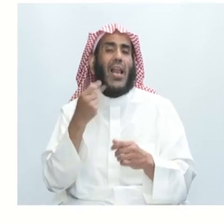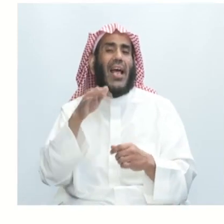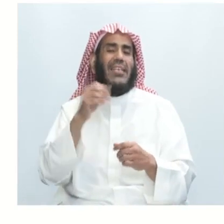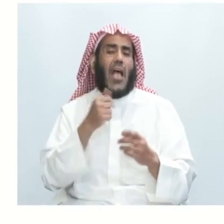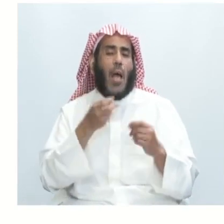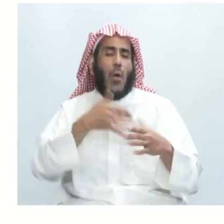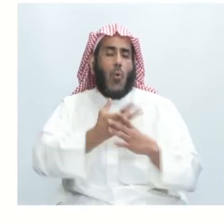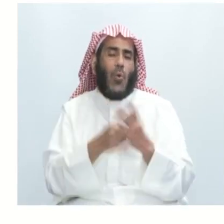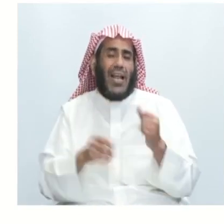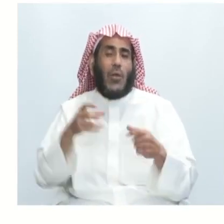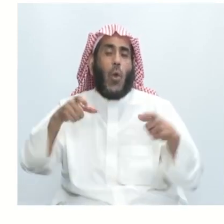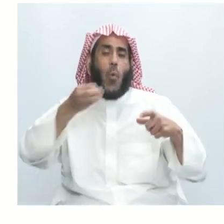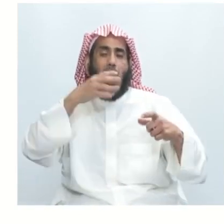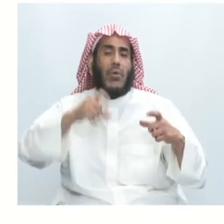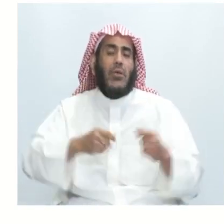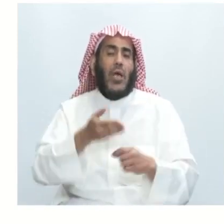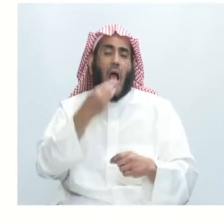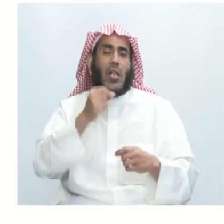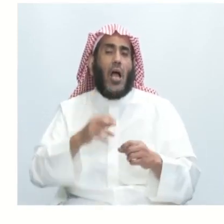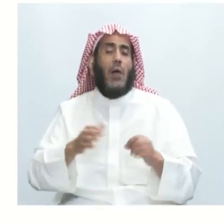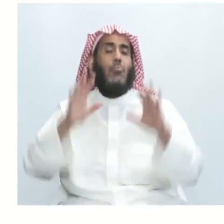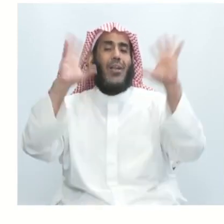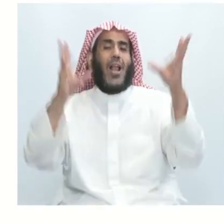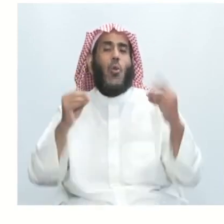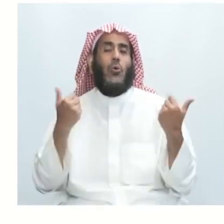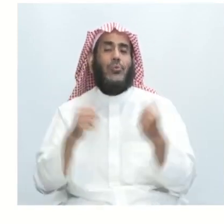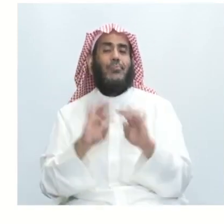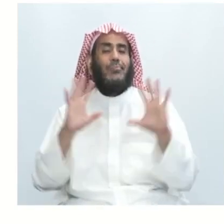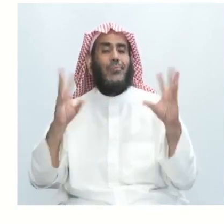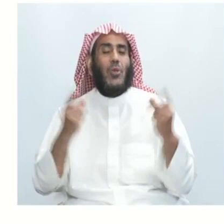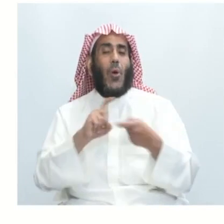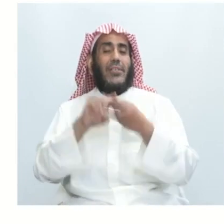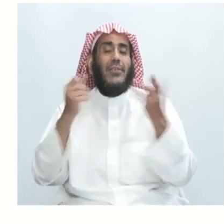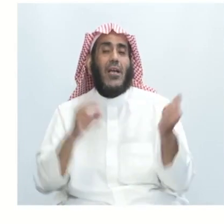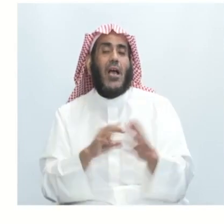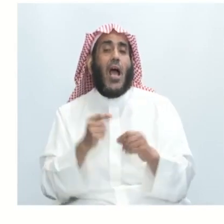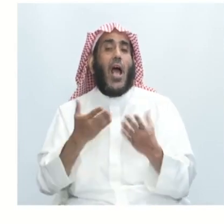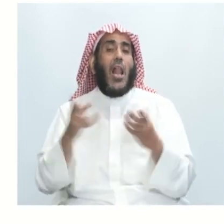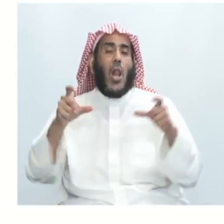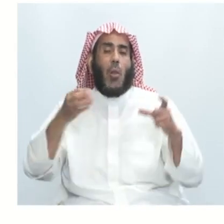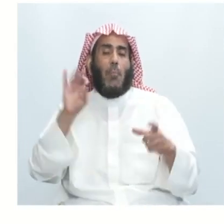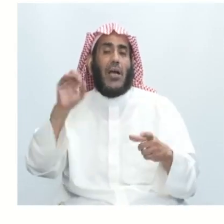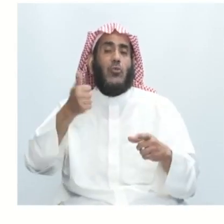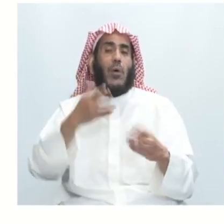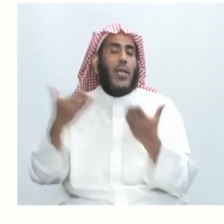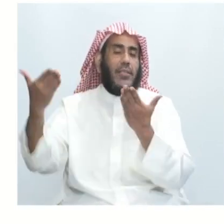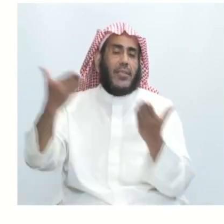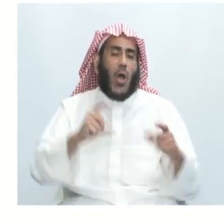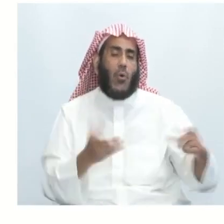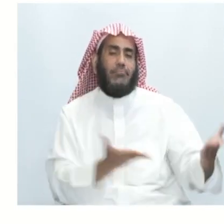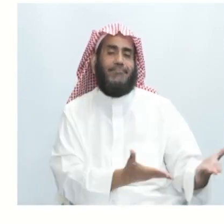الولاده والوليمه هي طعام العرس والمادبا هي طعام الدعوه اذا